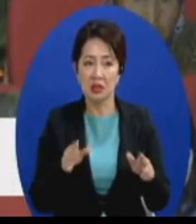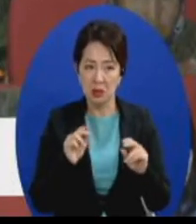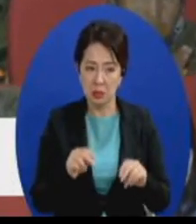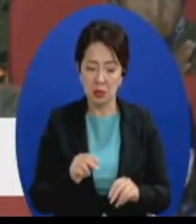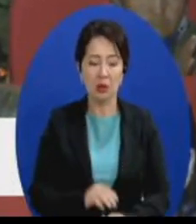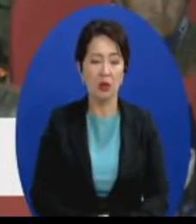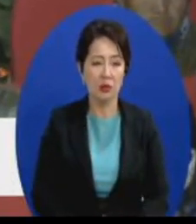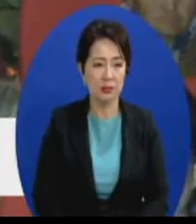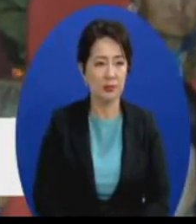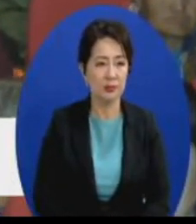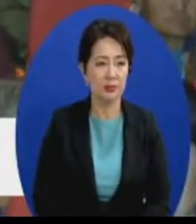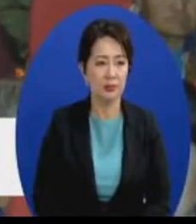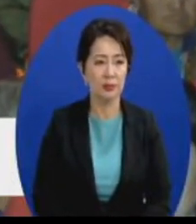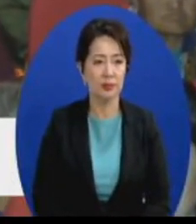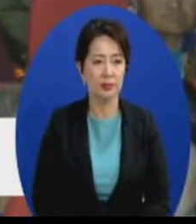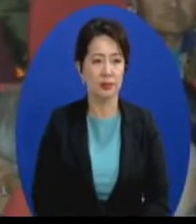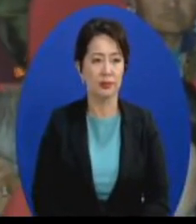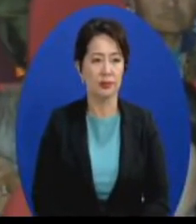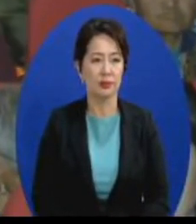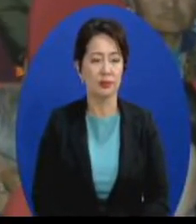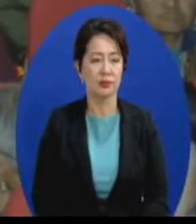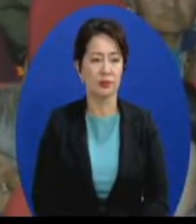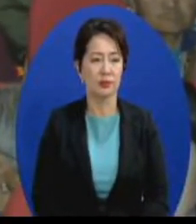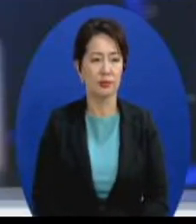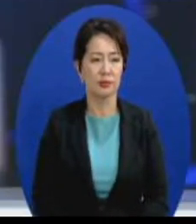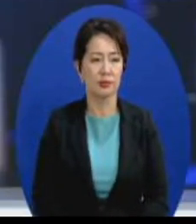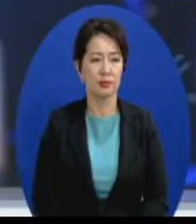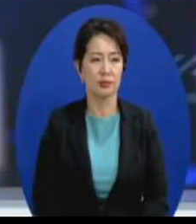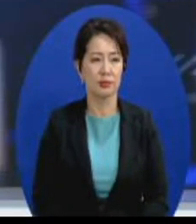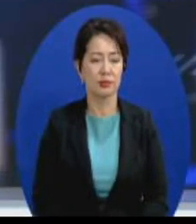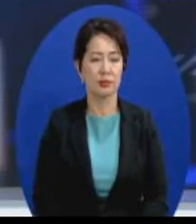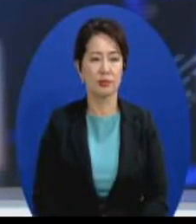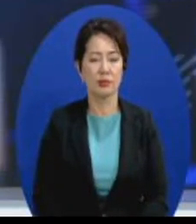нээлттэй болох юм.